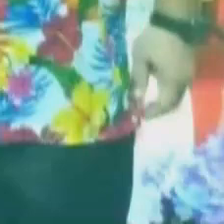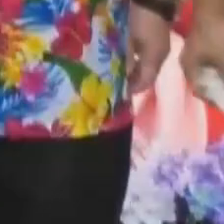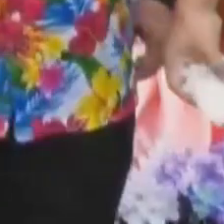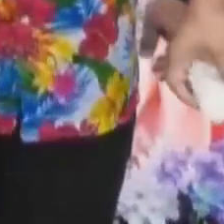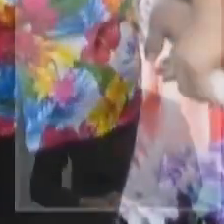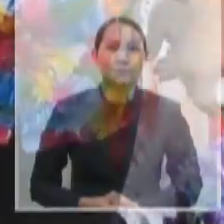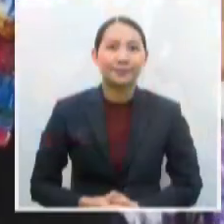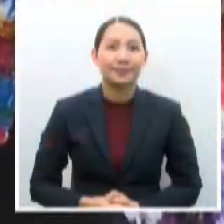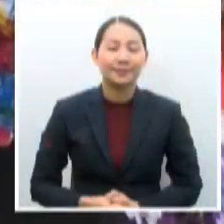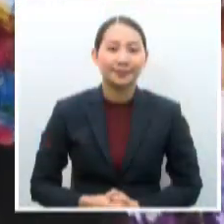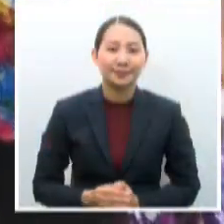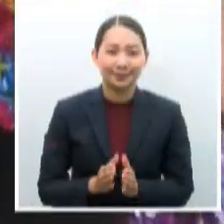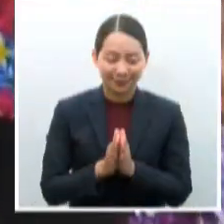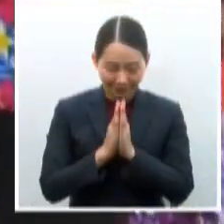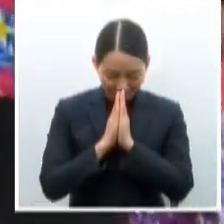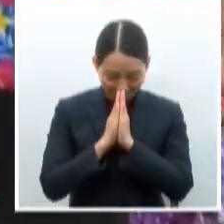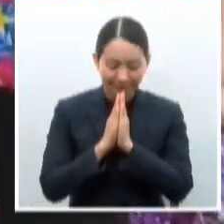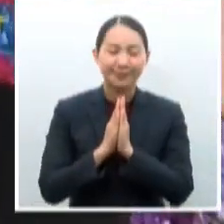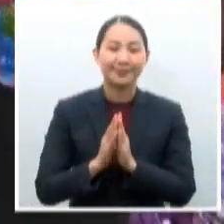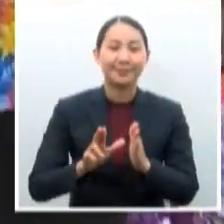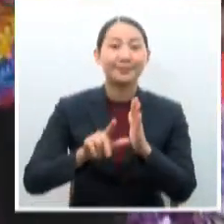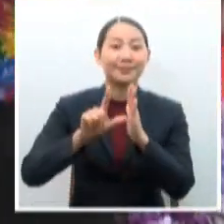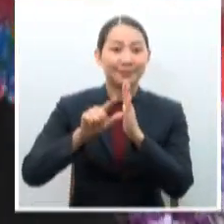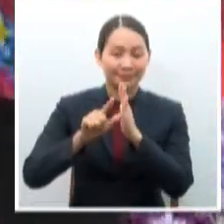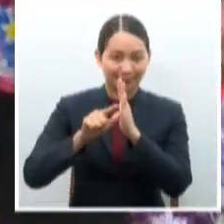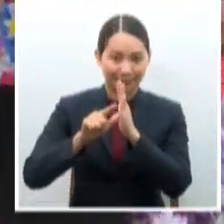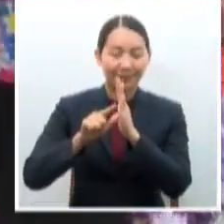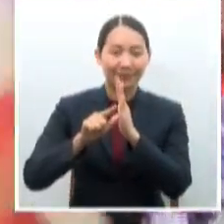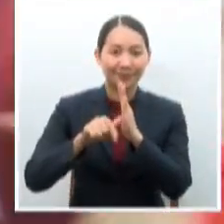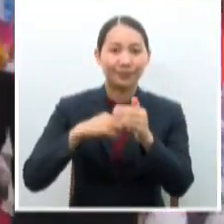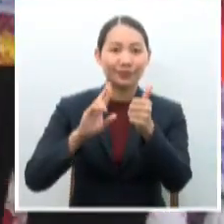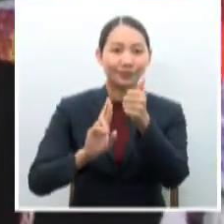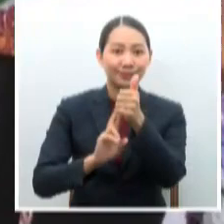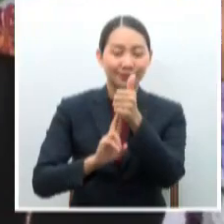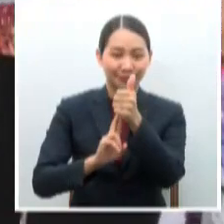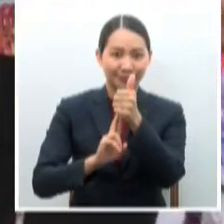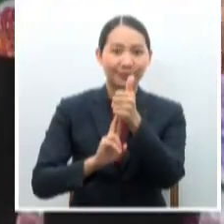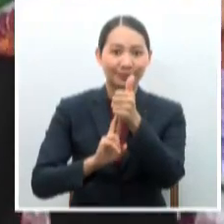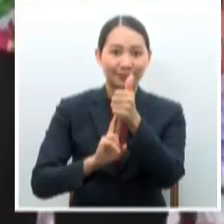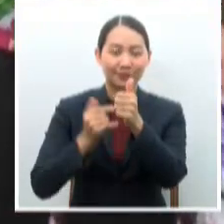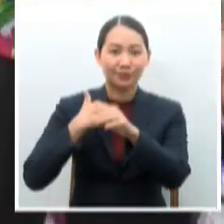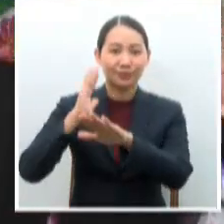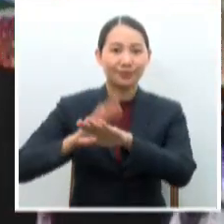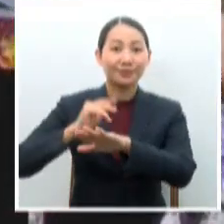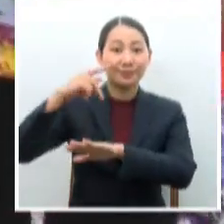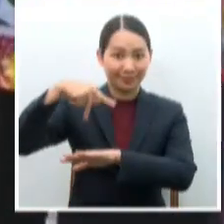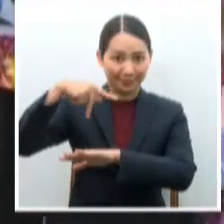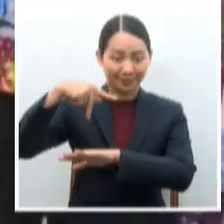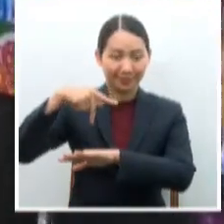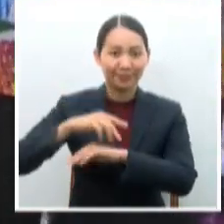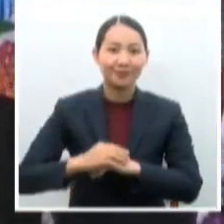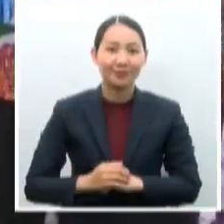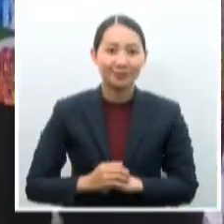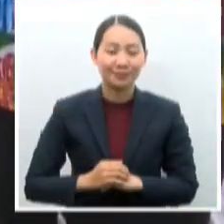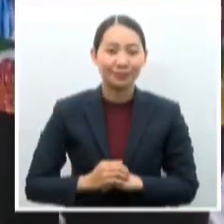กราบเรียนท่านเลขาธิการท่านรองท่านผู้เชี่ยวชาญพิเศษท่าน